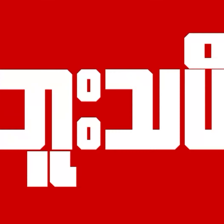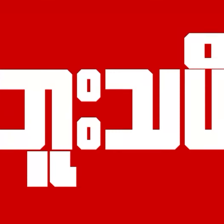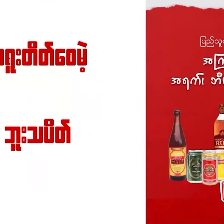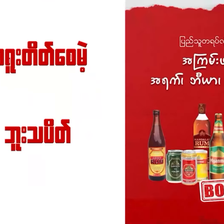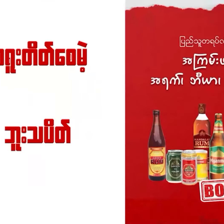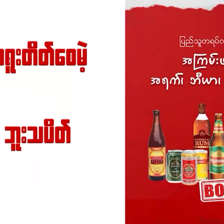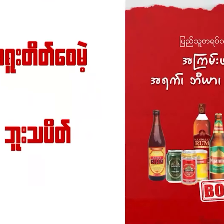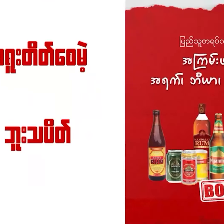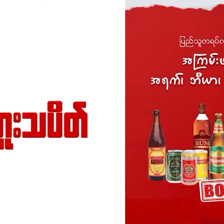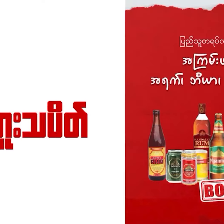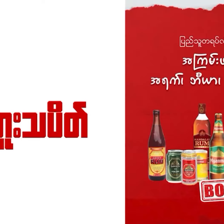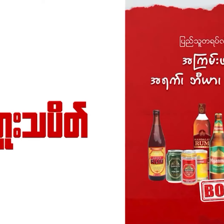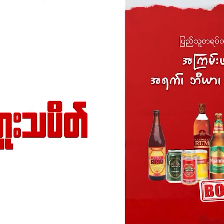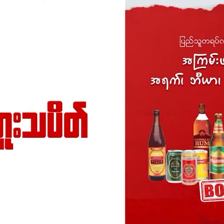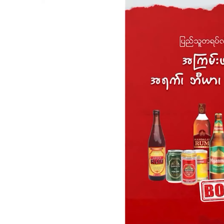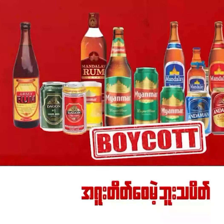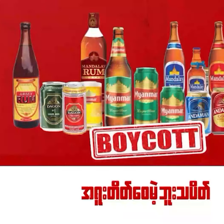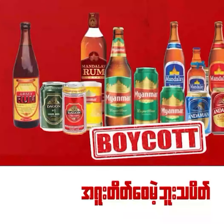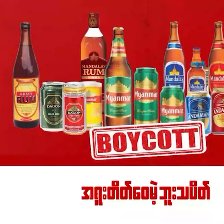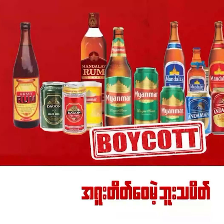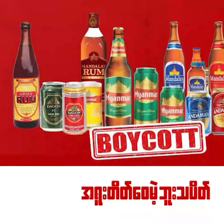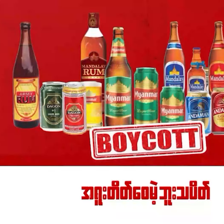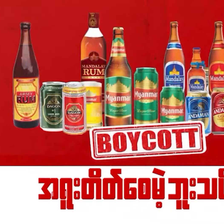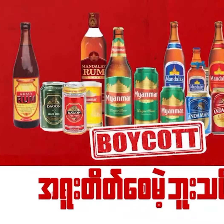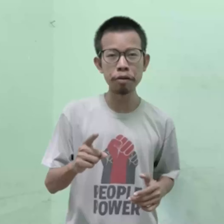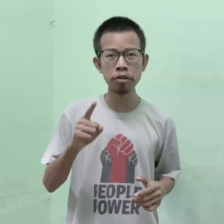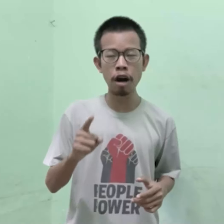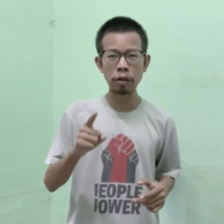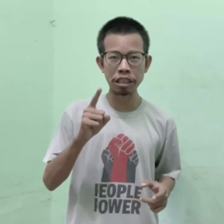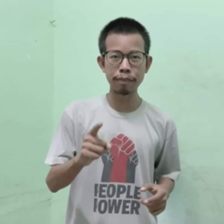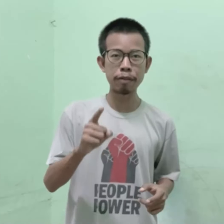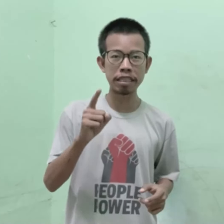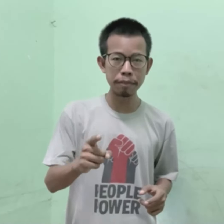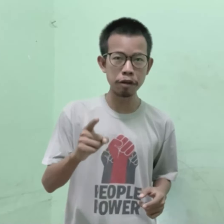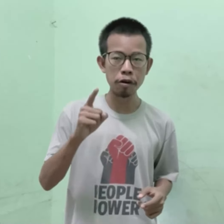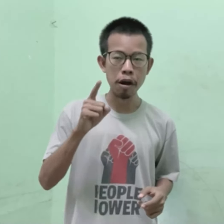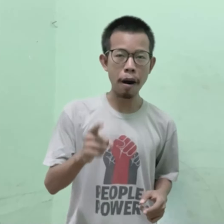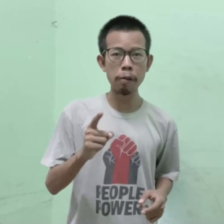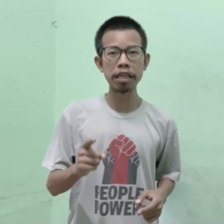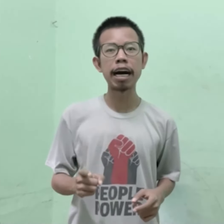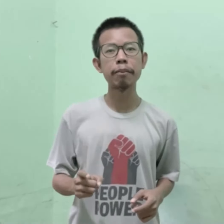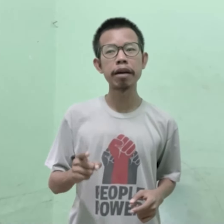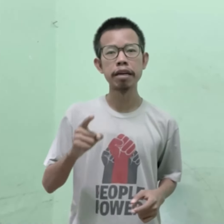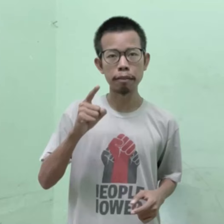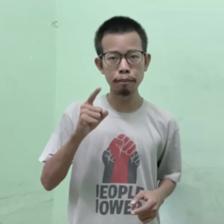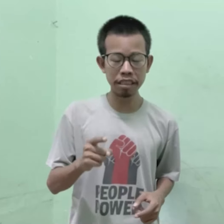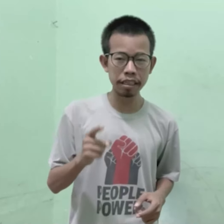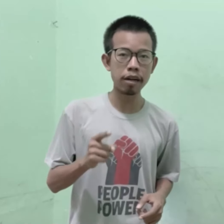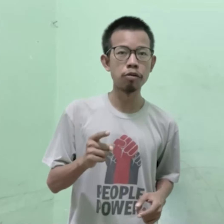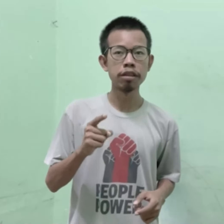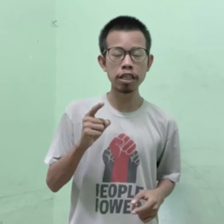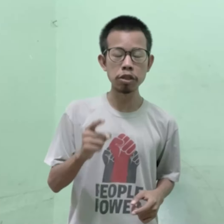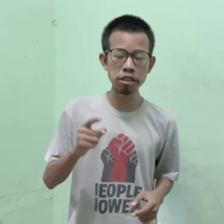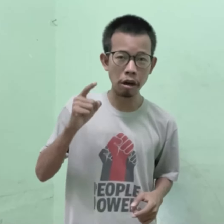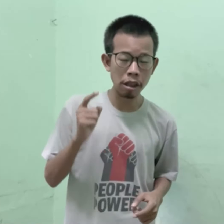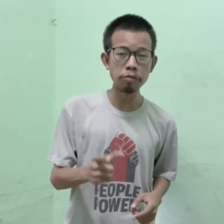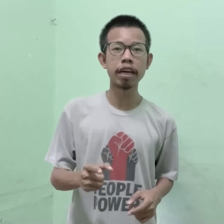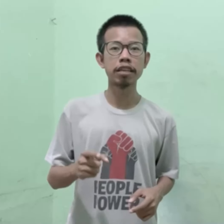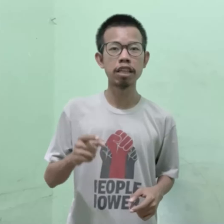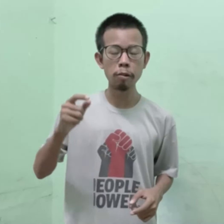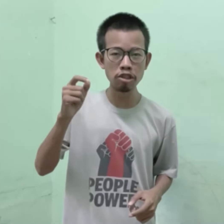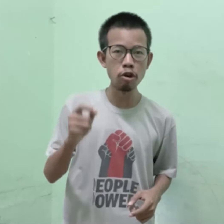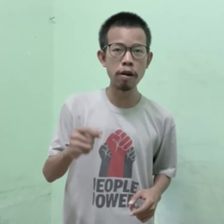bait You can say me Who the bait You can say me Who the bait ဘယ်လိုအားလုံးစဉ်းစားလို့ဆက်ပြီးတော့ပါဝင်ကြရမယ်ဖက်စစ်တက်ကိုတဆိုးရှင်အောင်လု